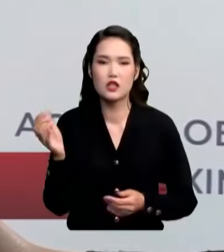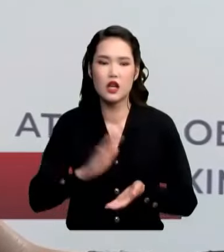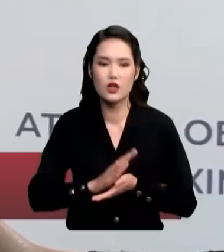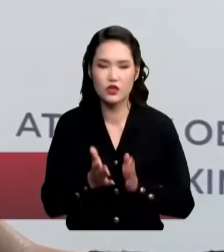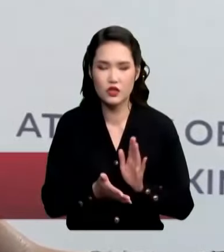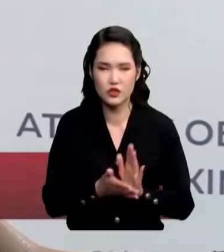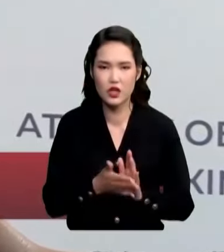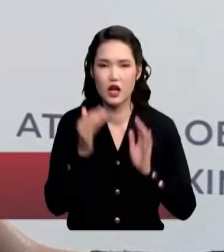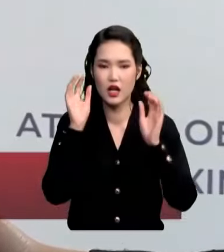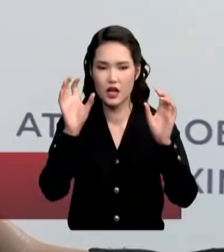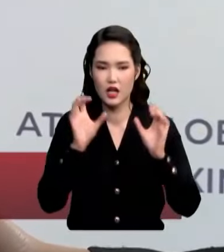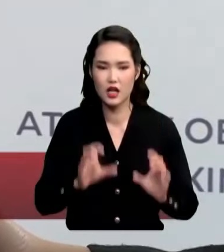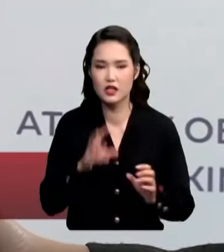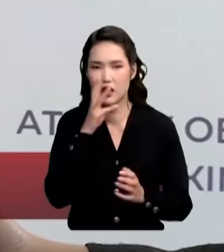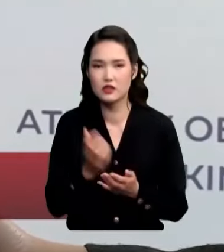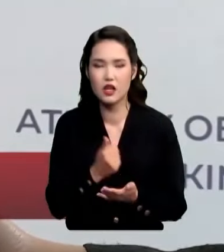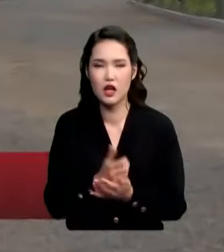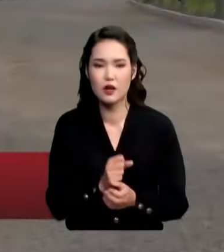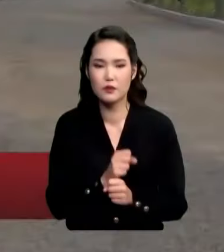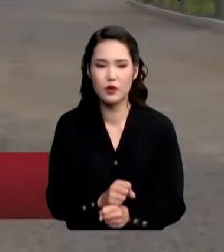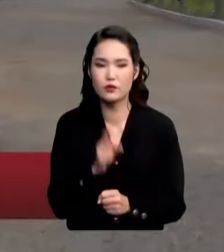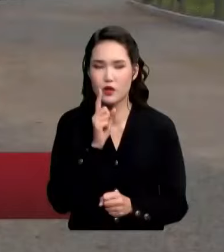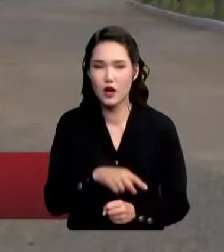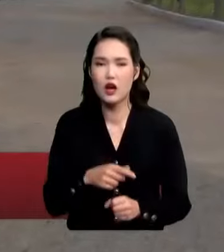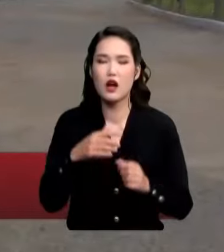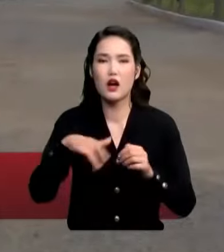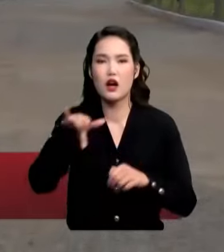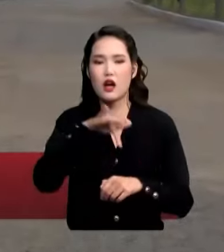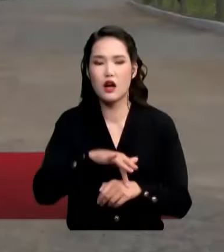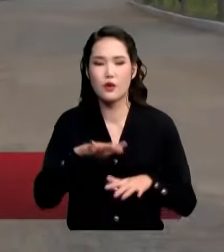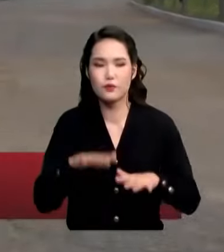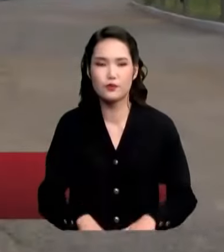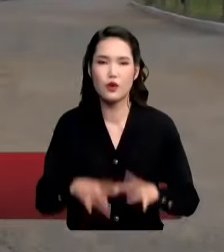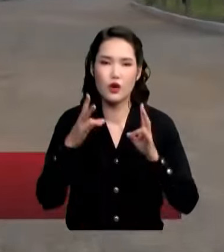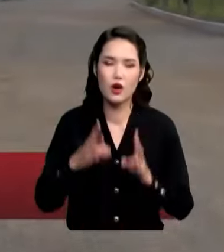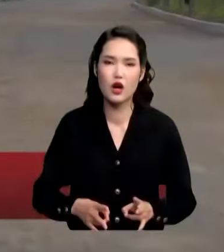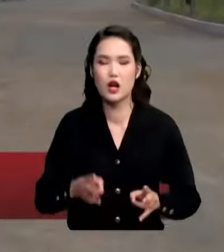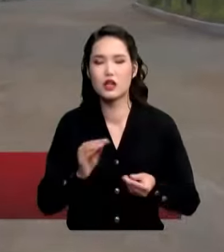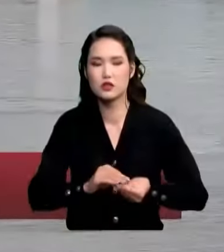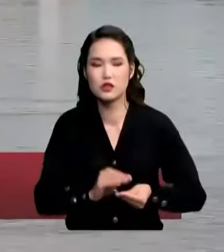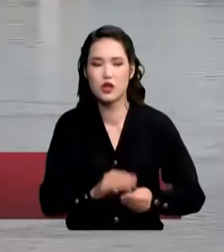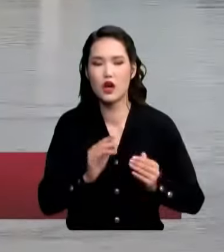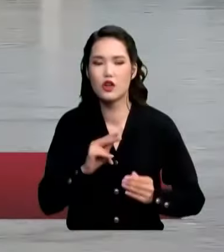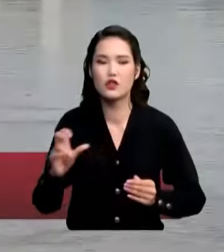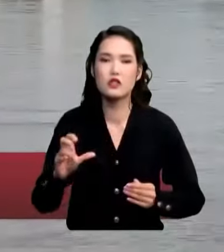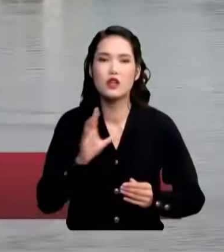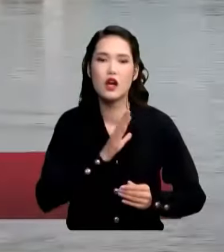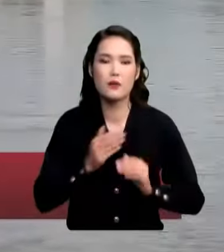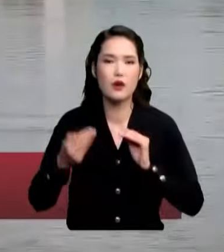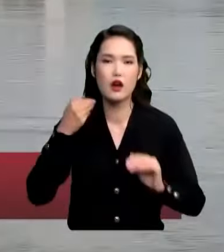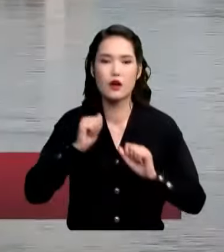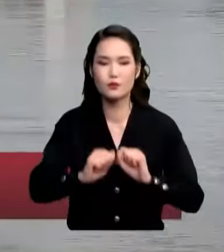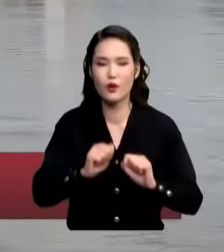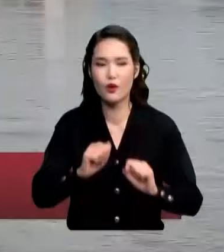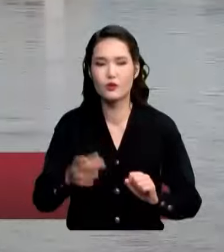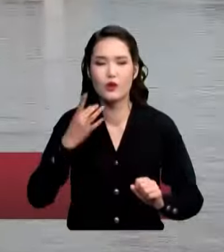заң аясында жалақылар тоқтатылмайды. Қаланың өзіндегі қазіргі ахуал тұрақты. Бұған дейін төтенше жағдайдың алдын алу үшін